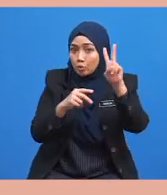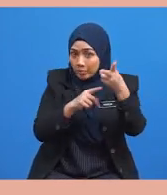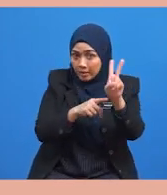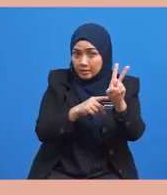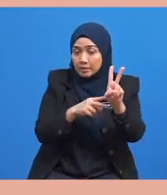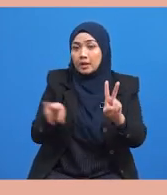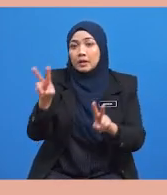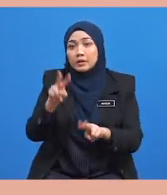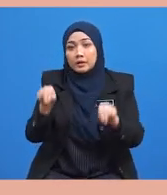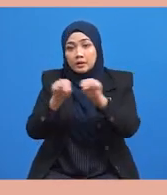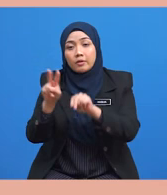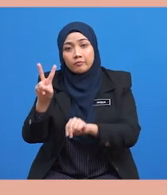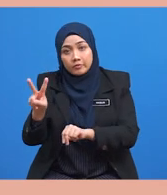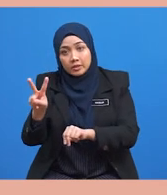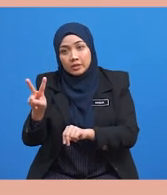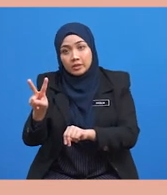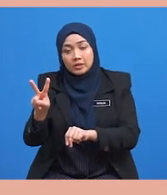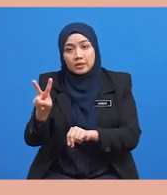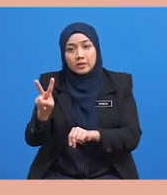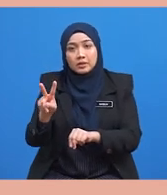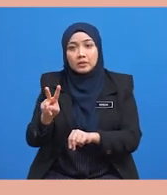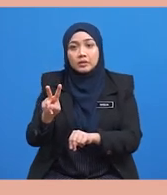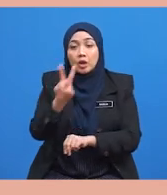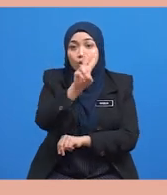nilai variance dan sisihan piawai adalah